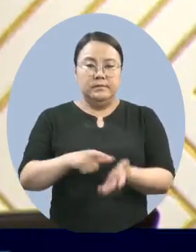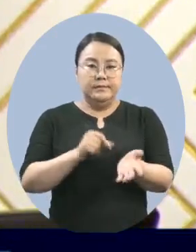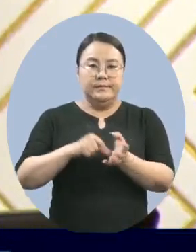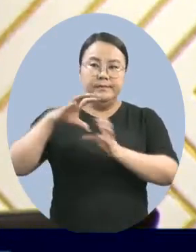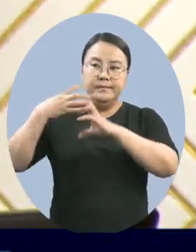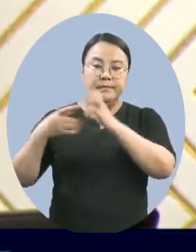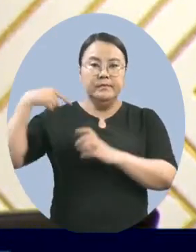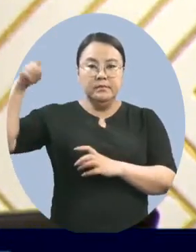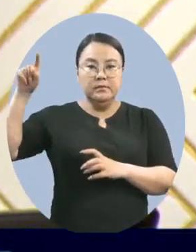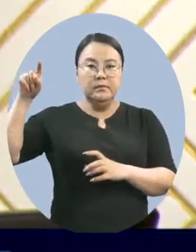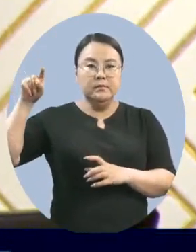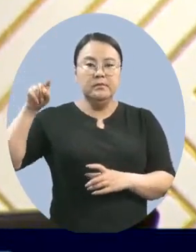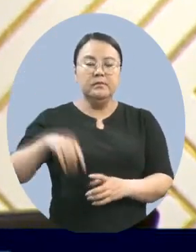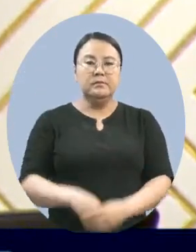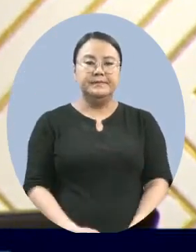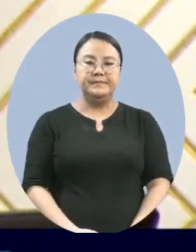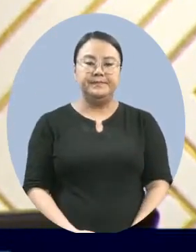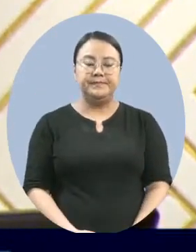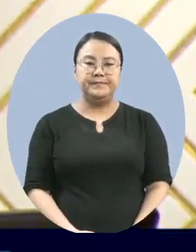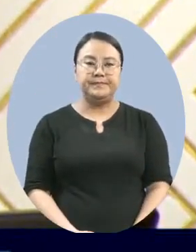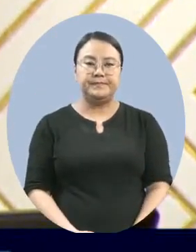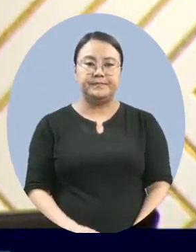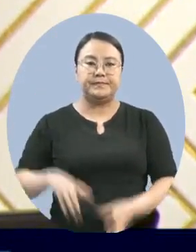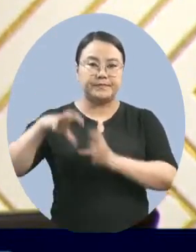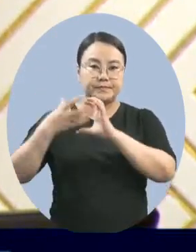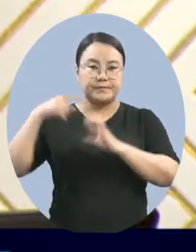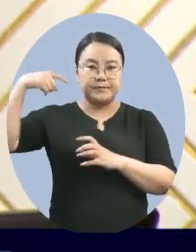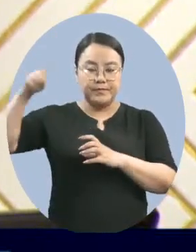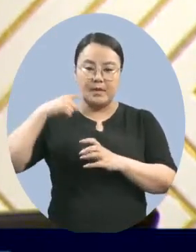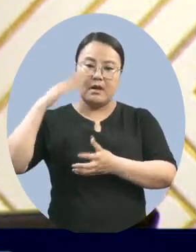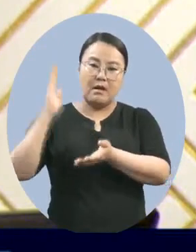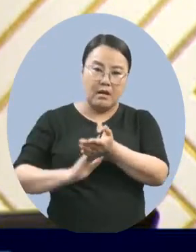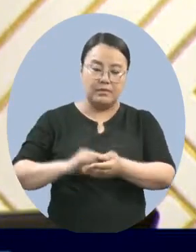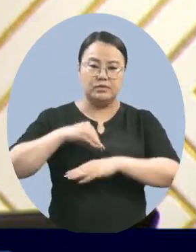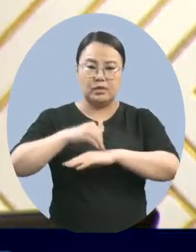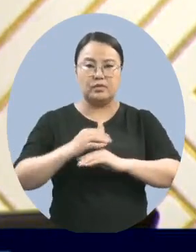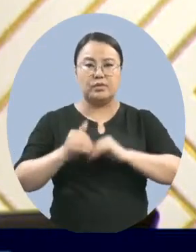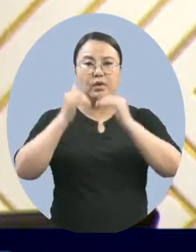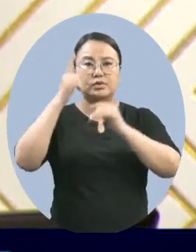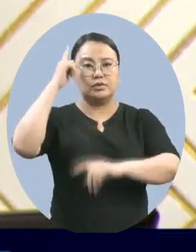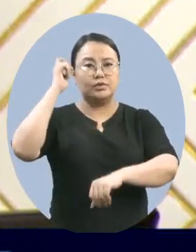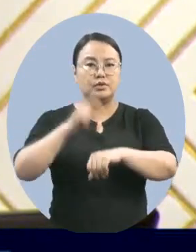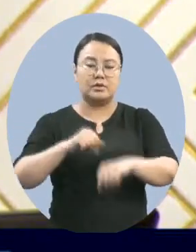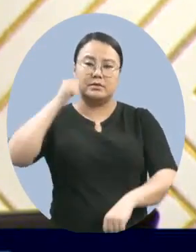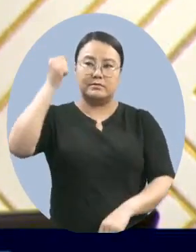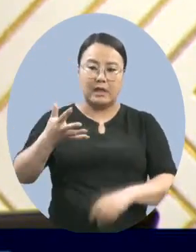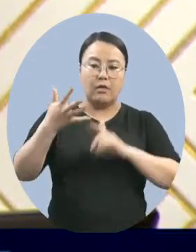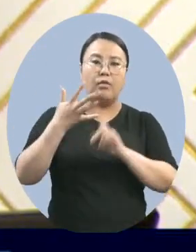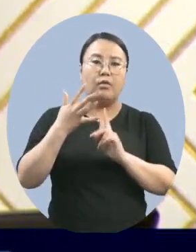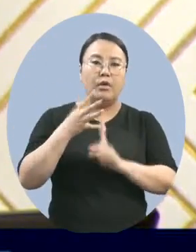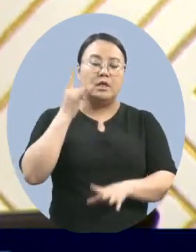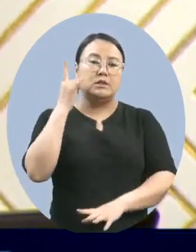дэлхийн нийтийн чиг хандлага бол дэлхийн нийтийн амлалтсан амлалт доктортой хөгжлийн зорилтын 5 дахь зорилт